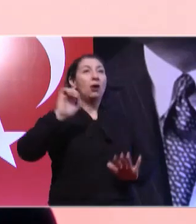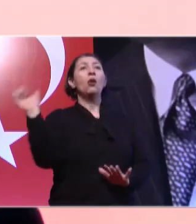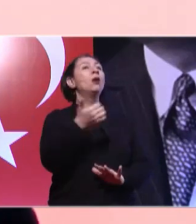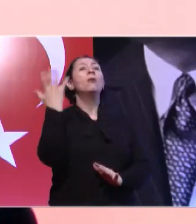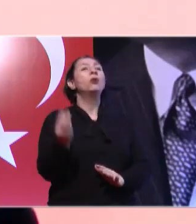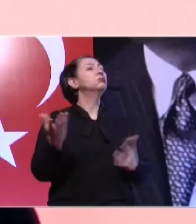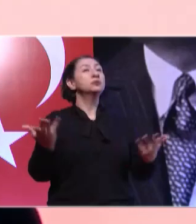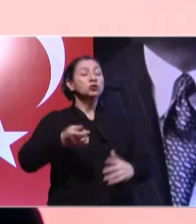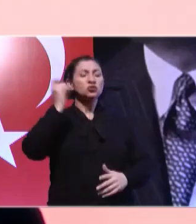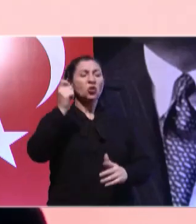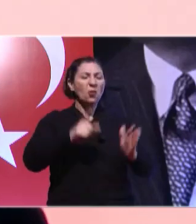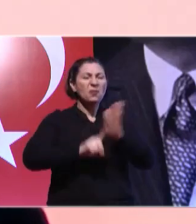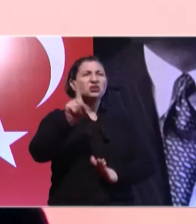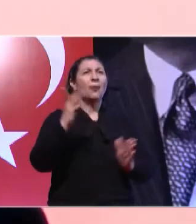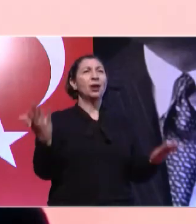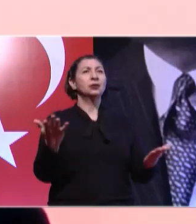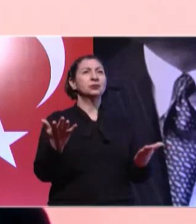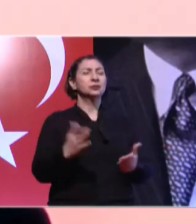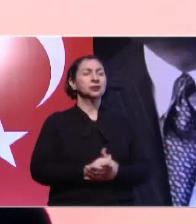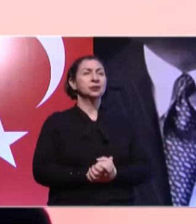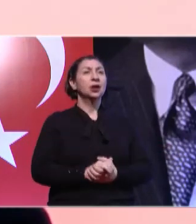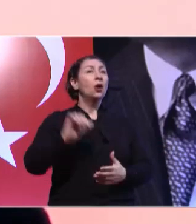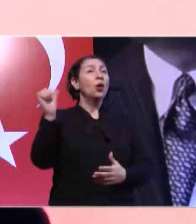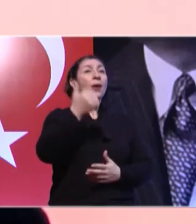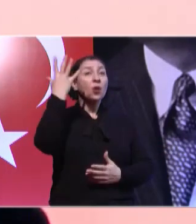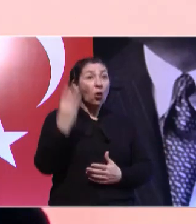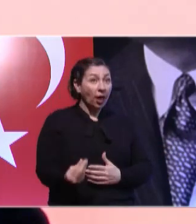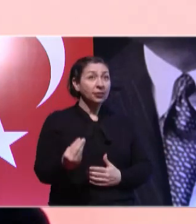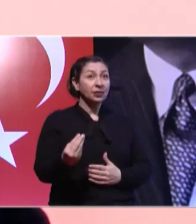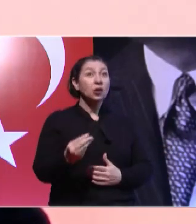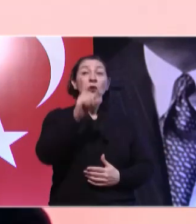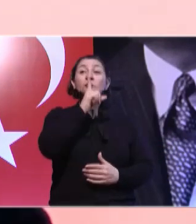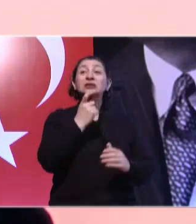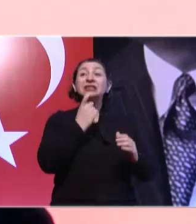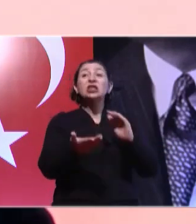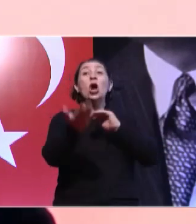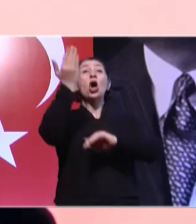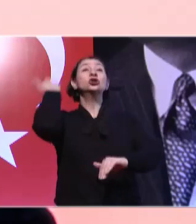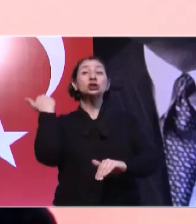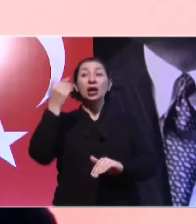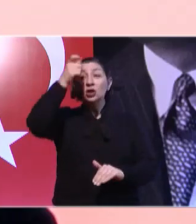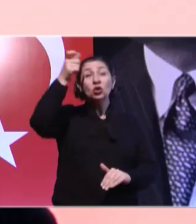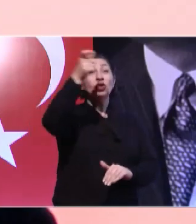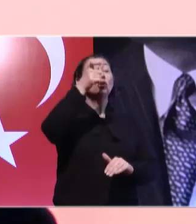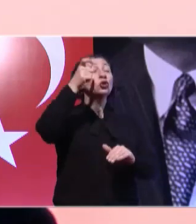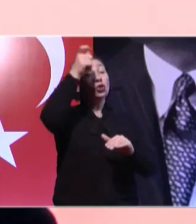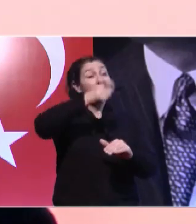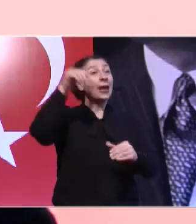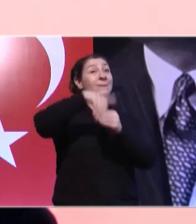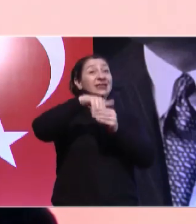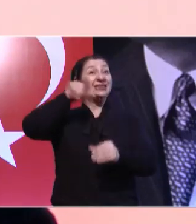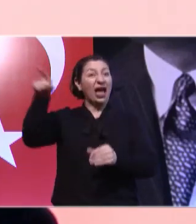olan zorluğu başarmaktır. Önemli olan 100 yıl önce Türkiye Büyük Millet